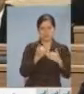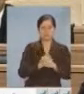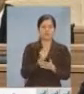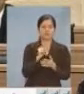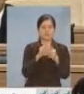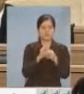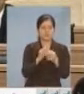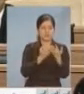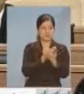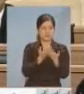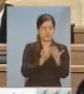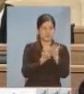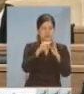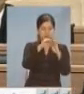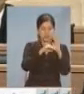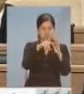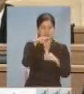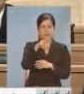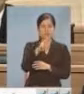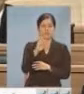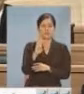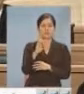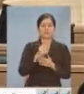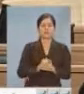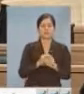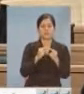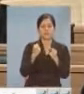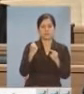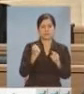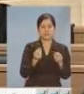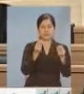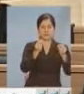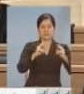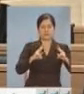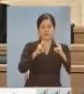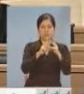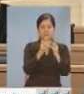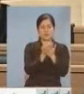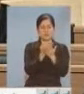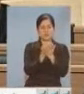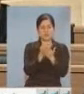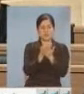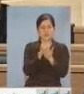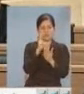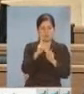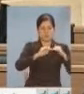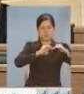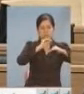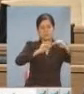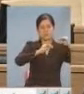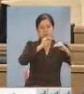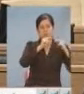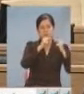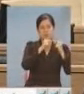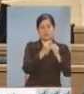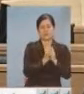การพิจารณาร่างพระราชบัญญัติให้อำนาจกระทรวงการคลังกู้เงินเพื่อพัฒนาโครงสร้าง